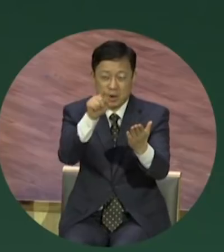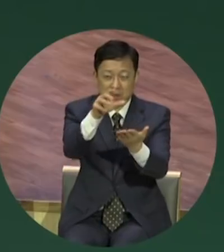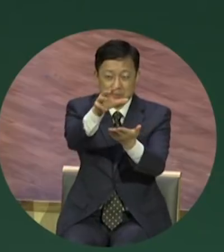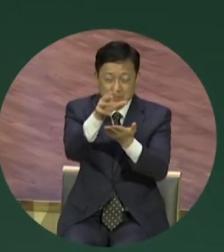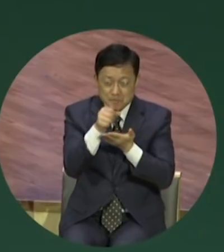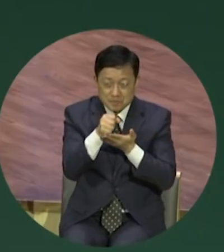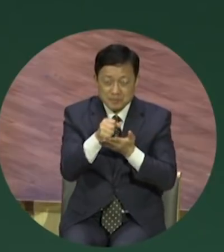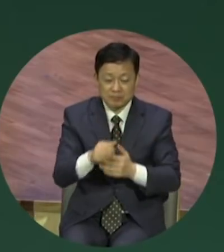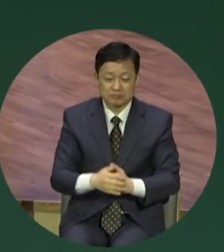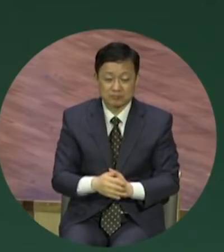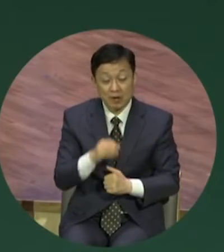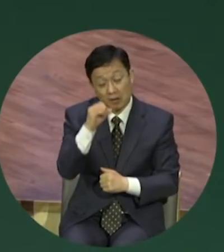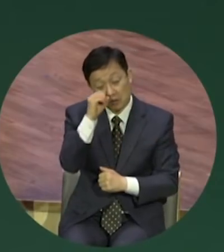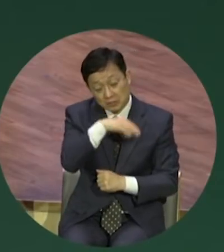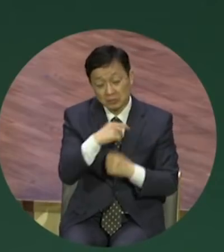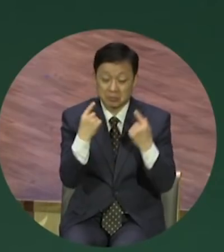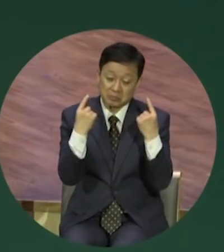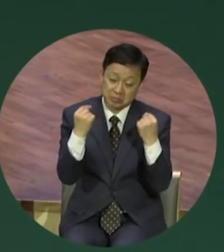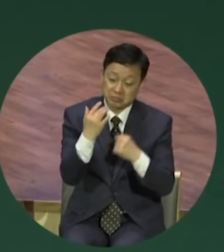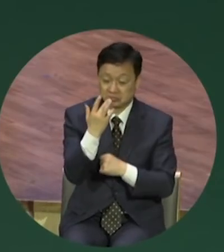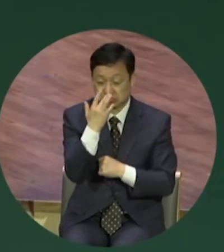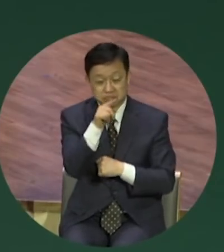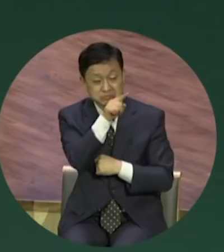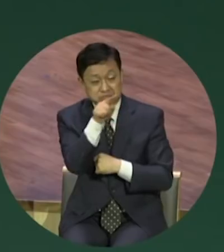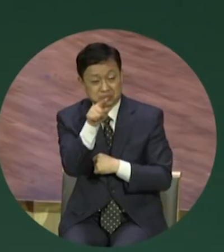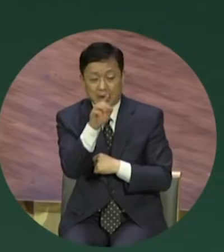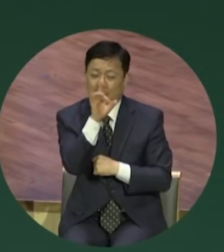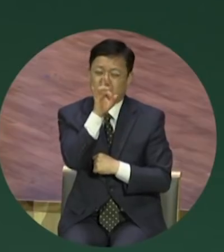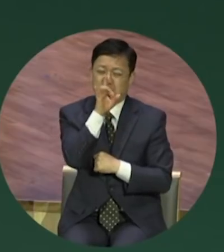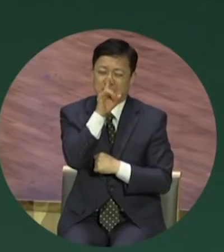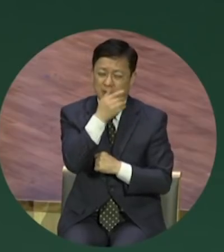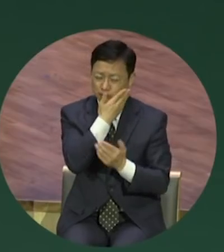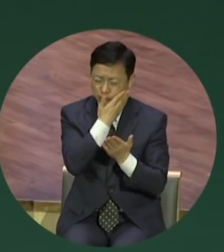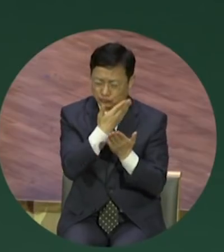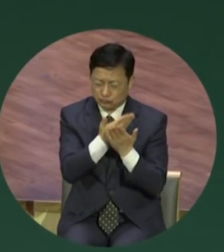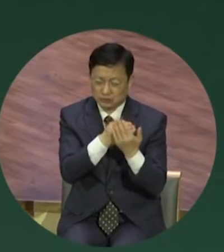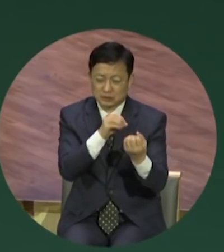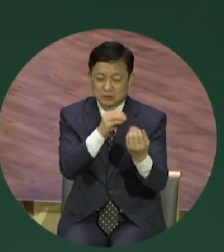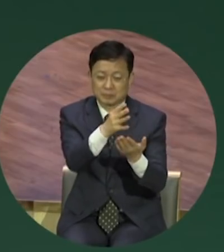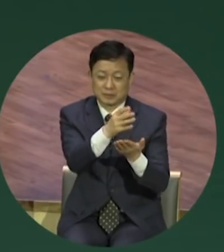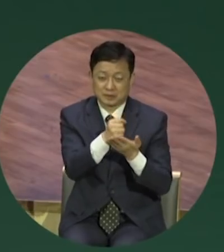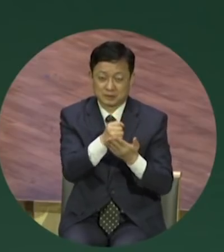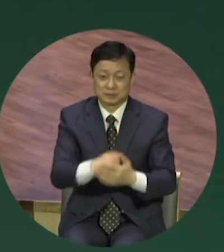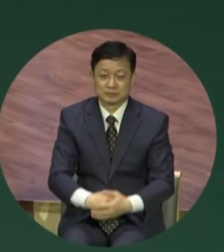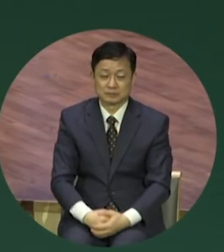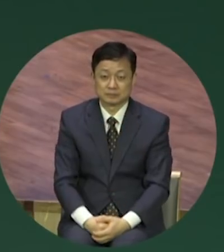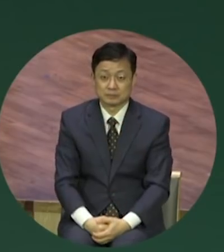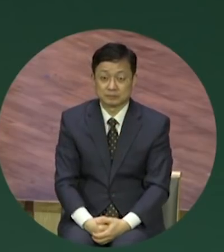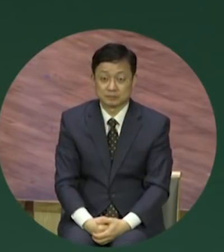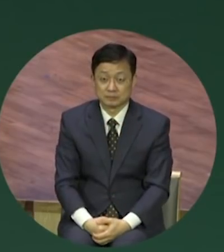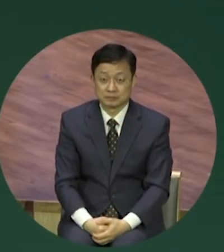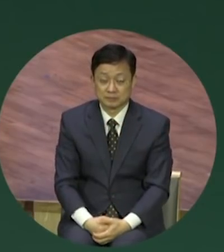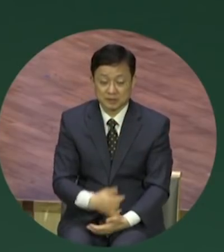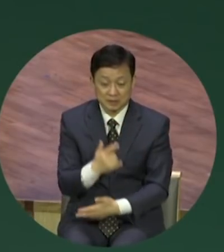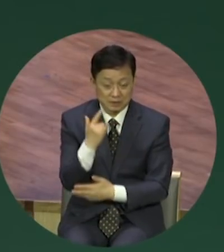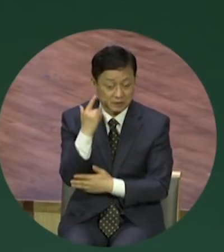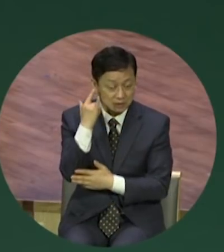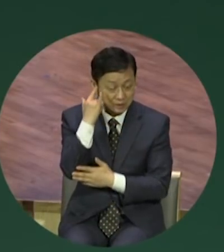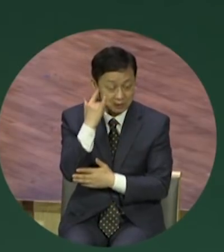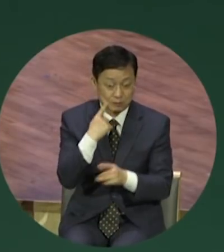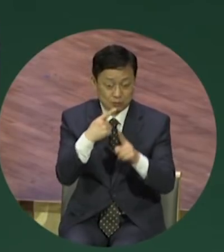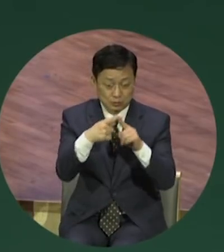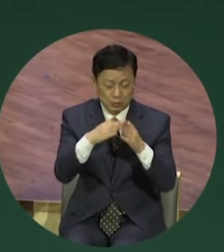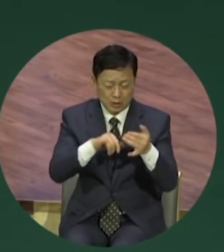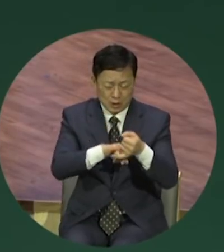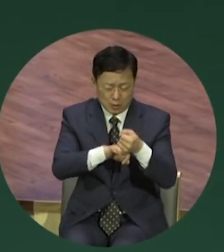쓰는 단어라고 생각하면 안 됩니다. You can't just think of it and consider it a word that you use often. 예원교회는 절대 있어야 될 교회예요. Yewon Church 그렇죠? is